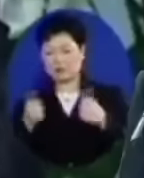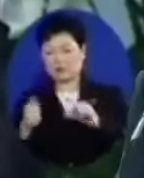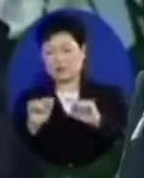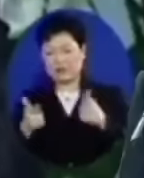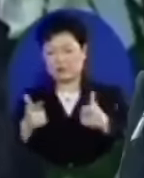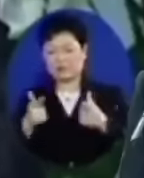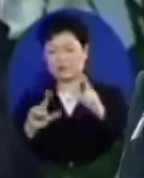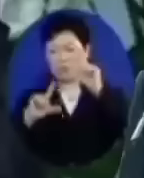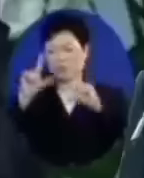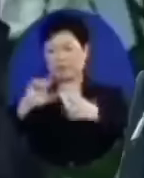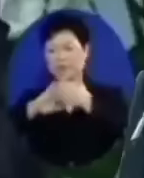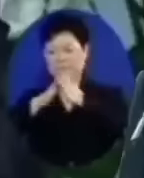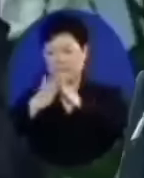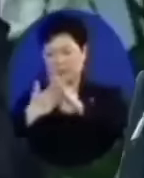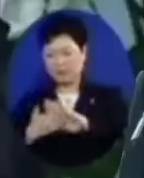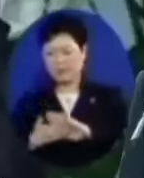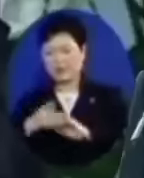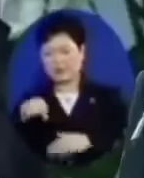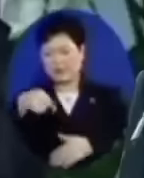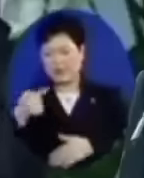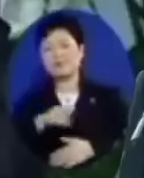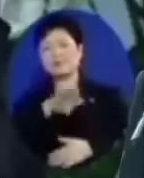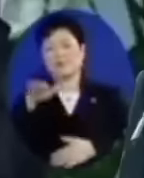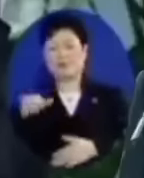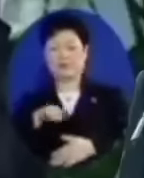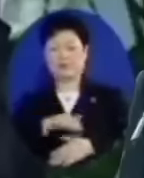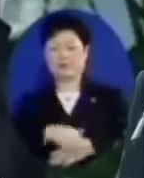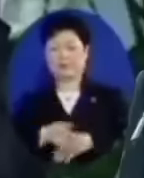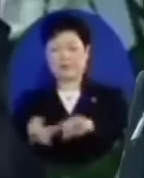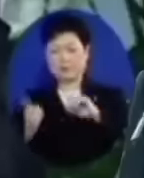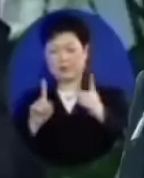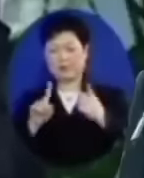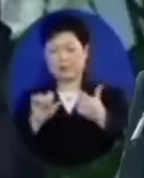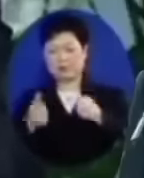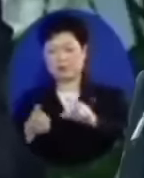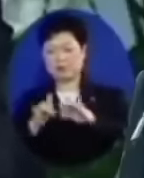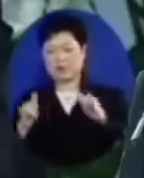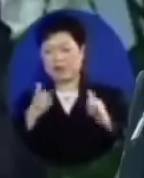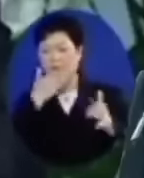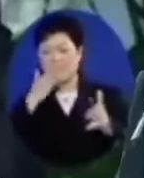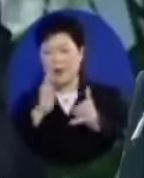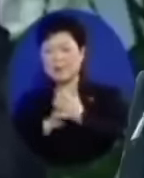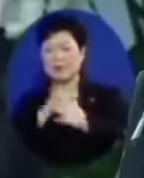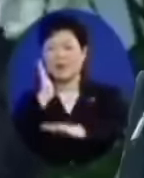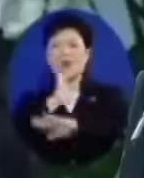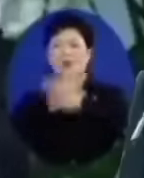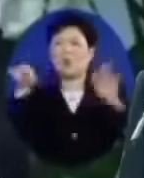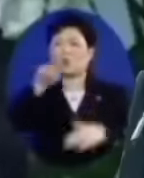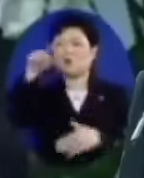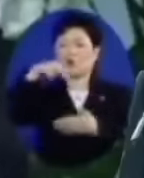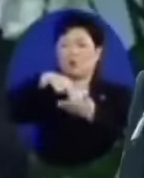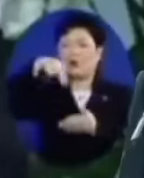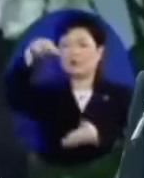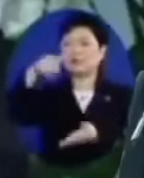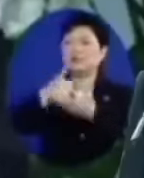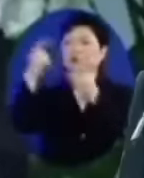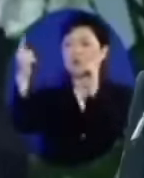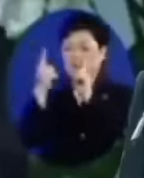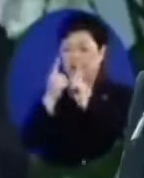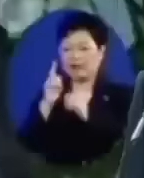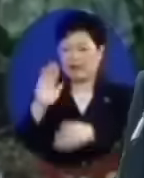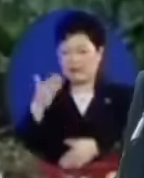변화되고 그 다음에는 우리가 부활한 죽은 사람들과 함께 공중으로 올라가서 주님을 만나게